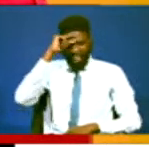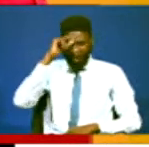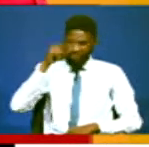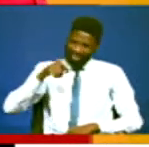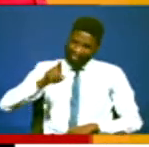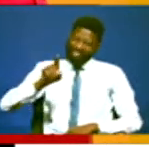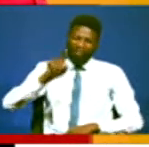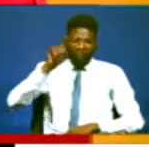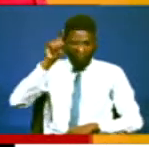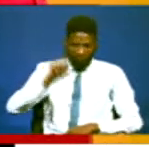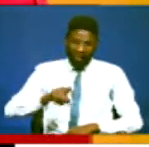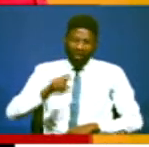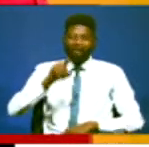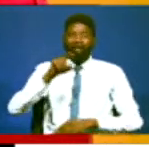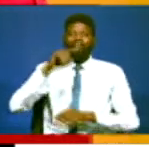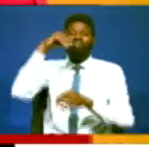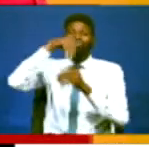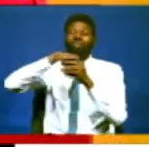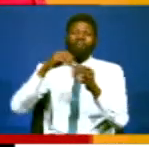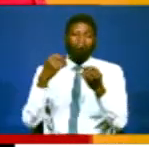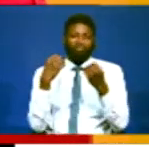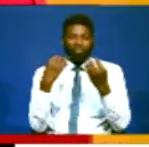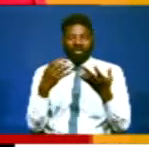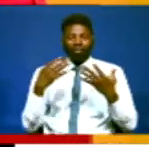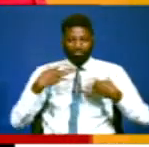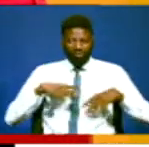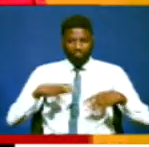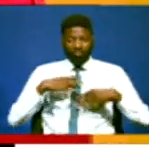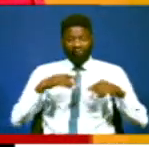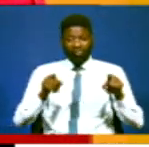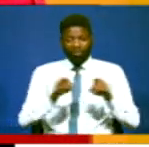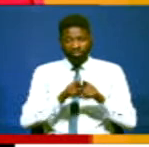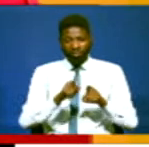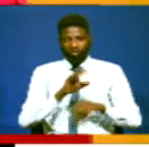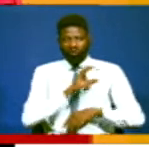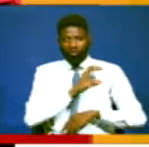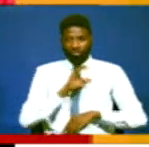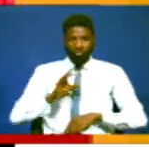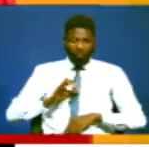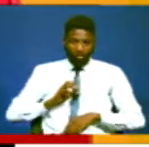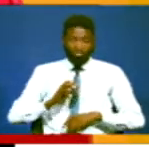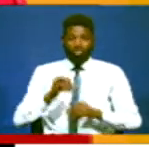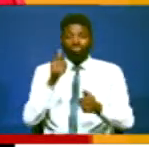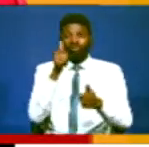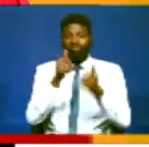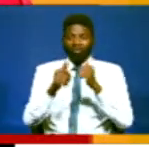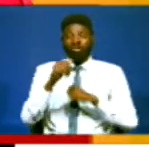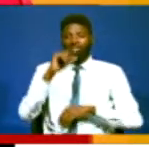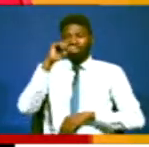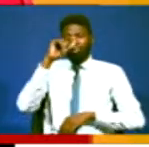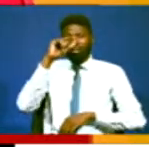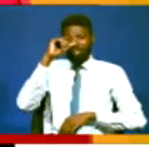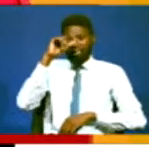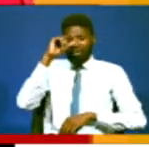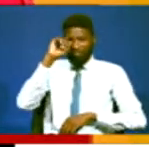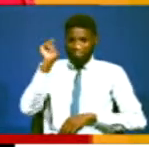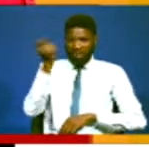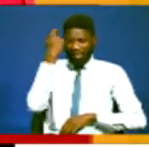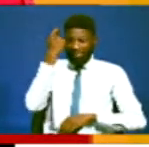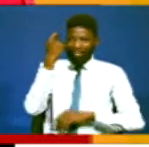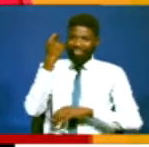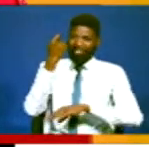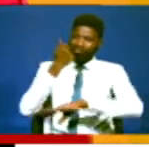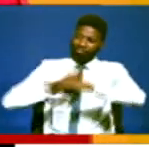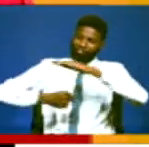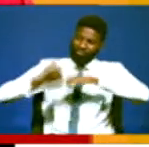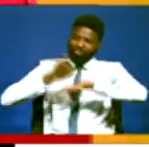wengi, hata hili jopo ambalo limeundwa na rais kuweza kuangazia marekebisho ambayo yanaweza yakafanywa ili kuboresha mtaala